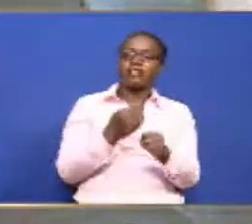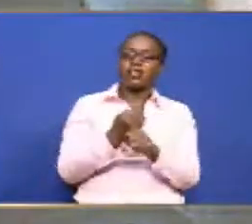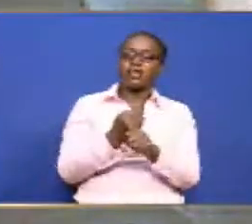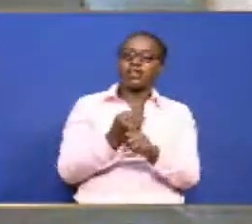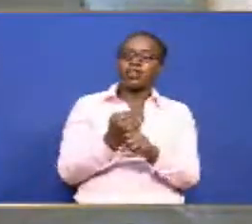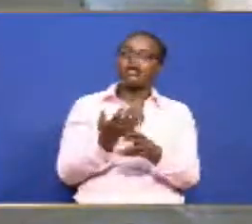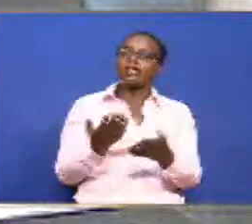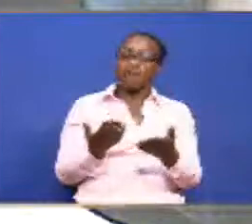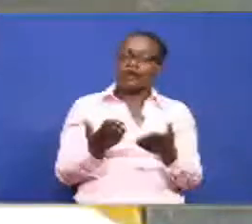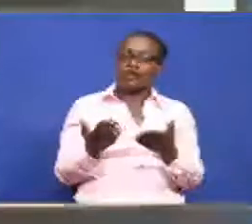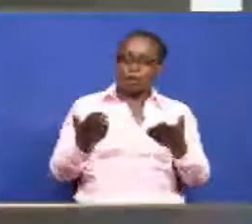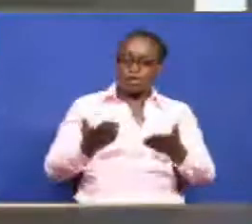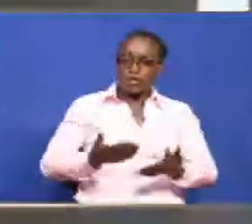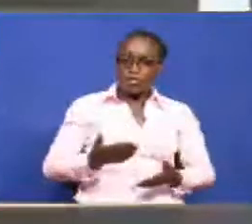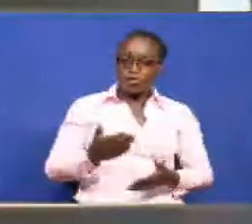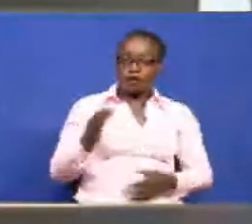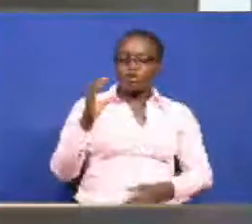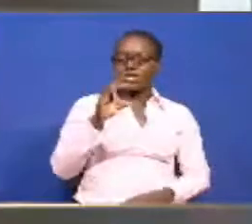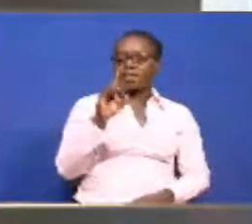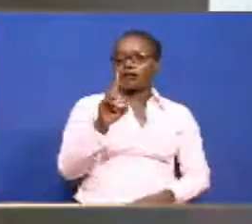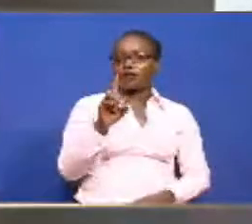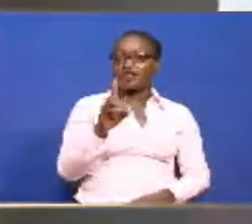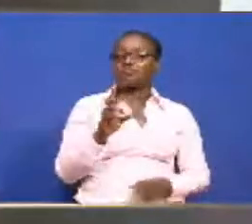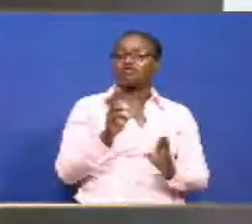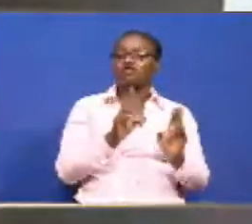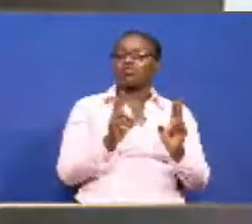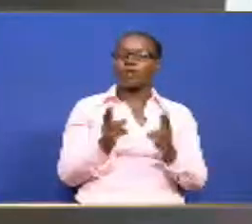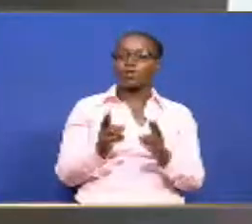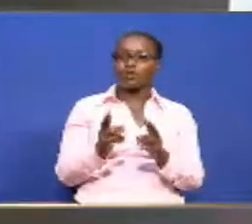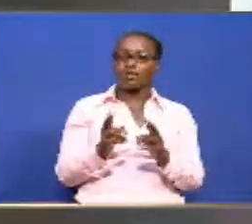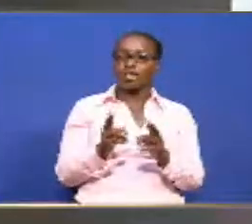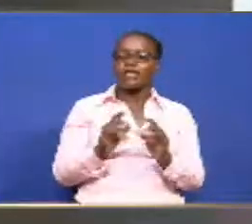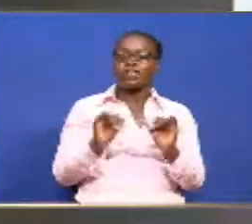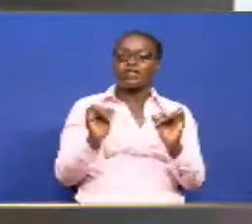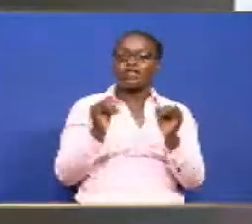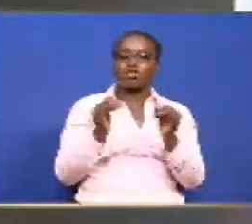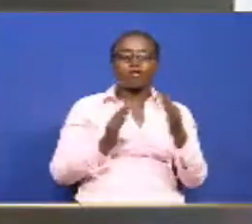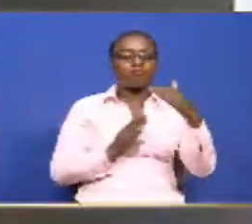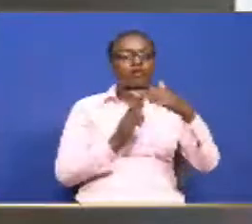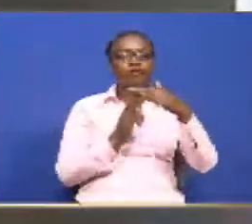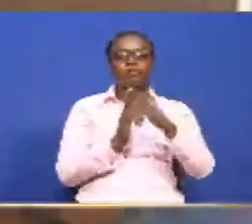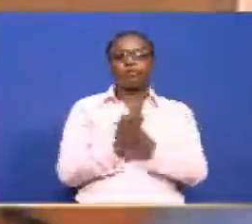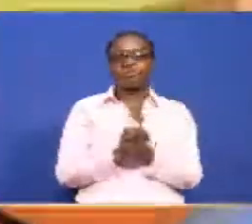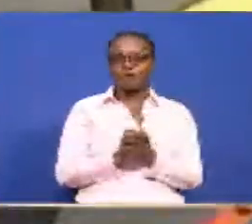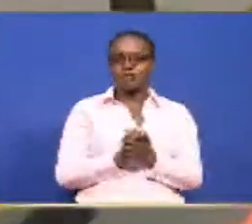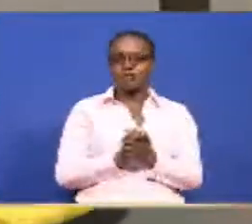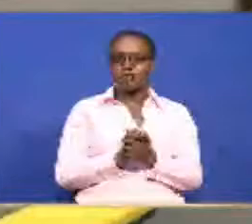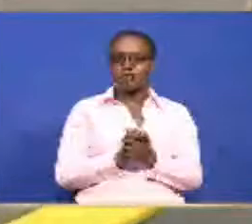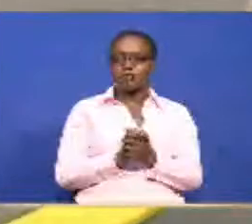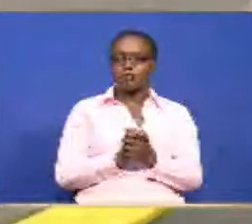ya Channel 1. Kama ilivyo ada mtazamaji, taarifa kuu.